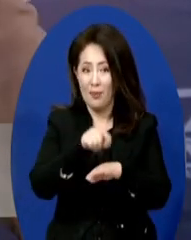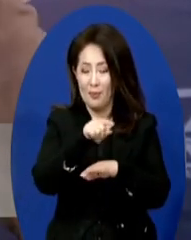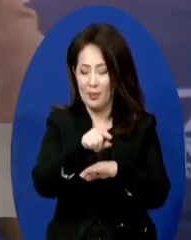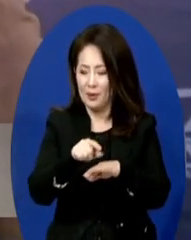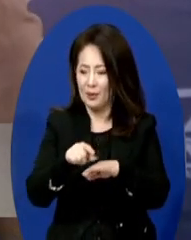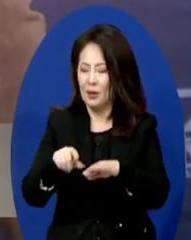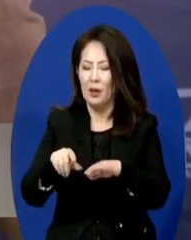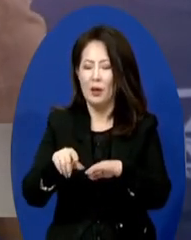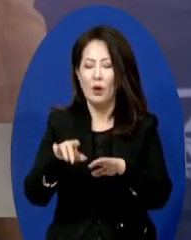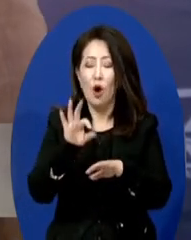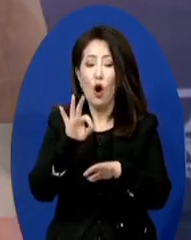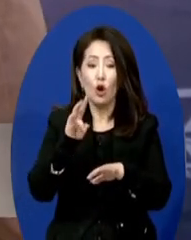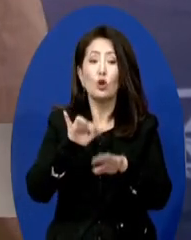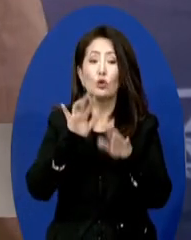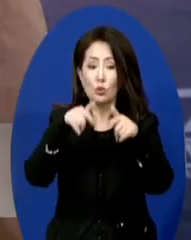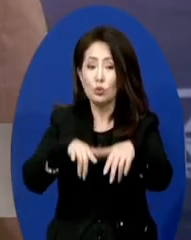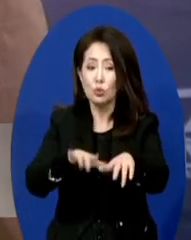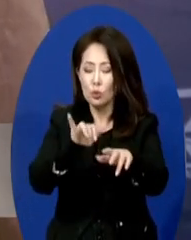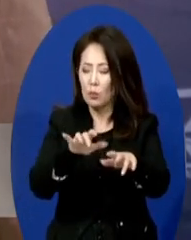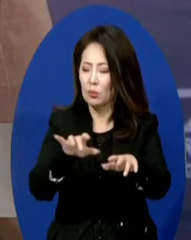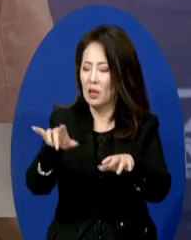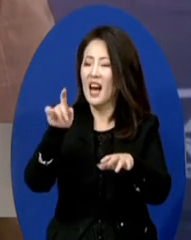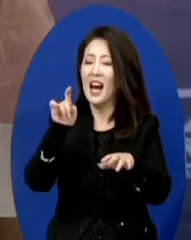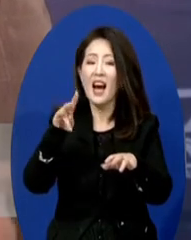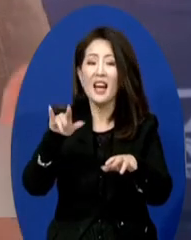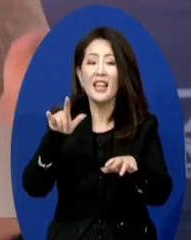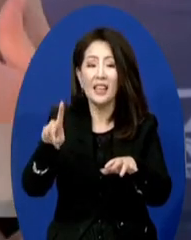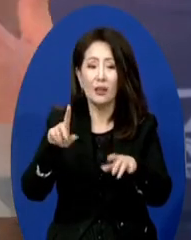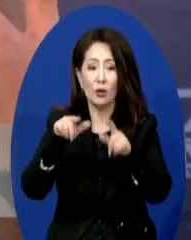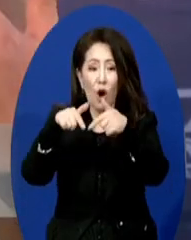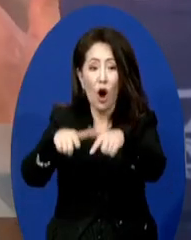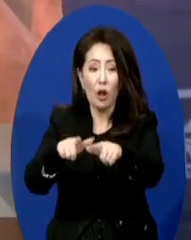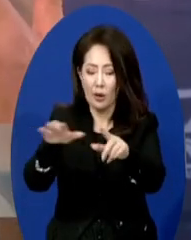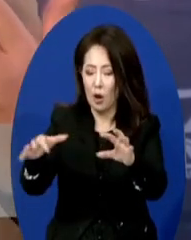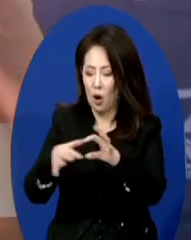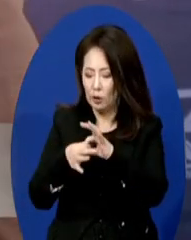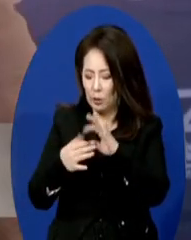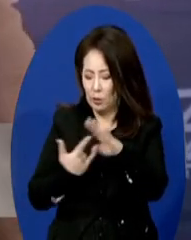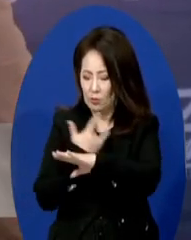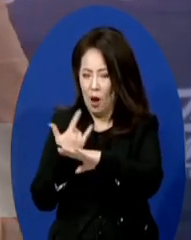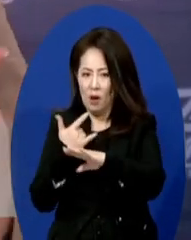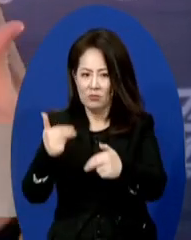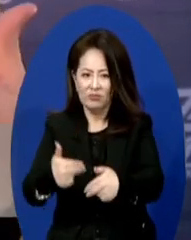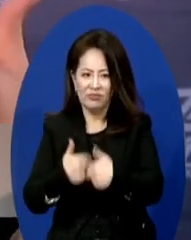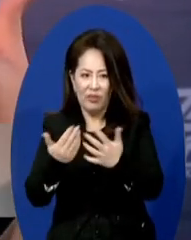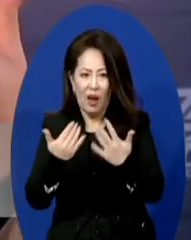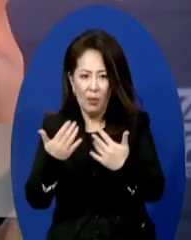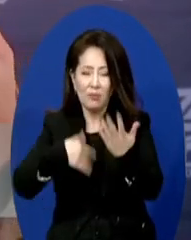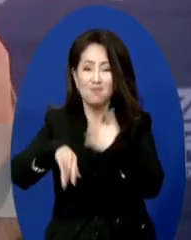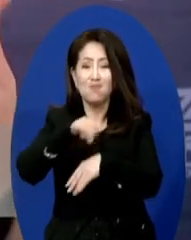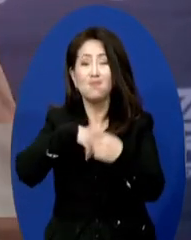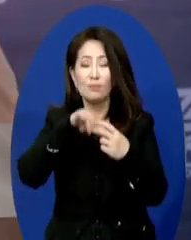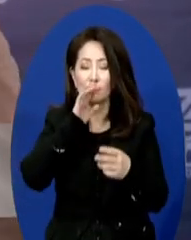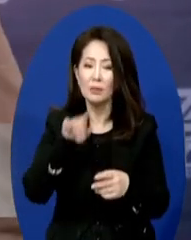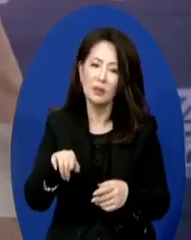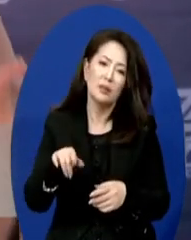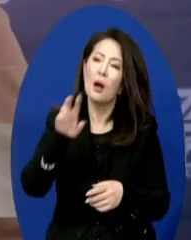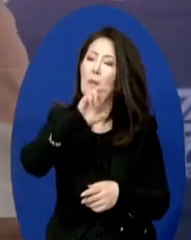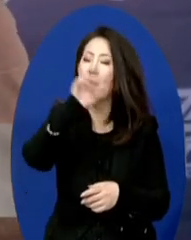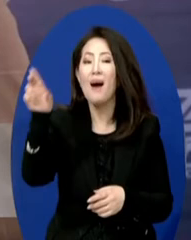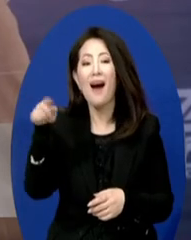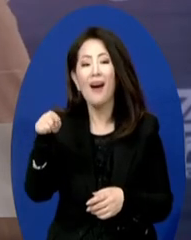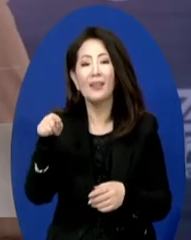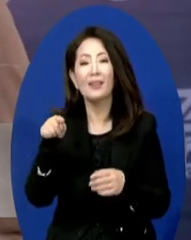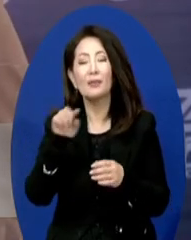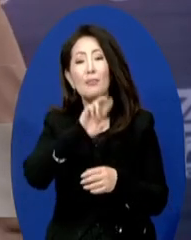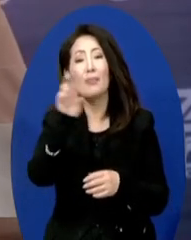усаар говийн бүсийг хангана. Ингэж яж төлчлөлтөө тэмцсэн. Ингэж яж одоо байгалийн одоо энэ нөхөгдөшгүй